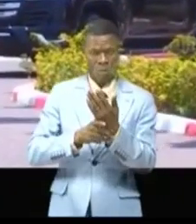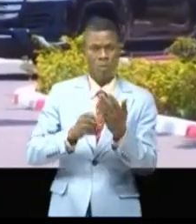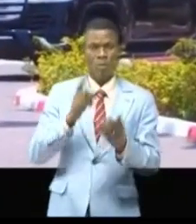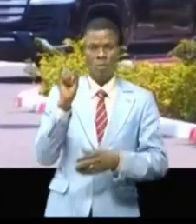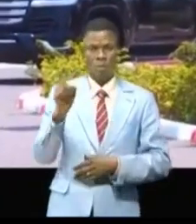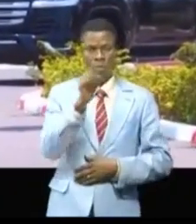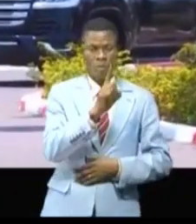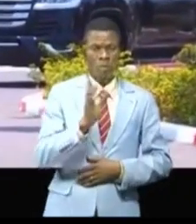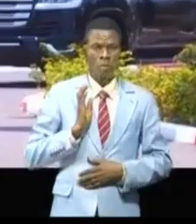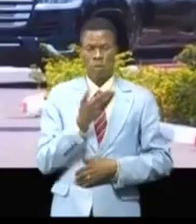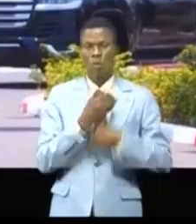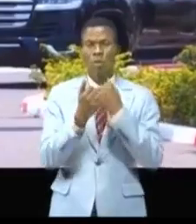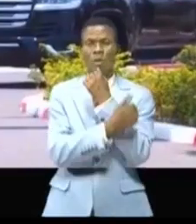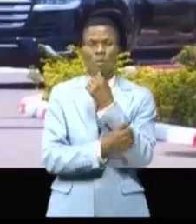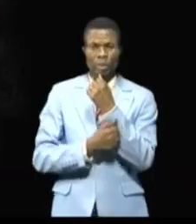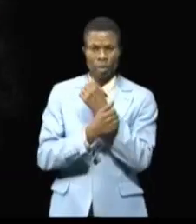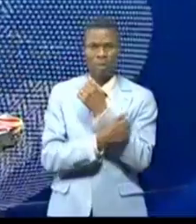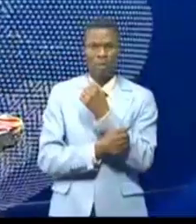la République.